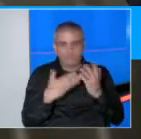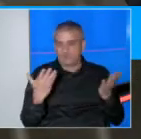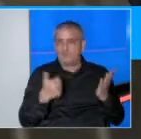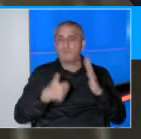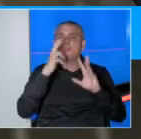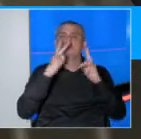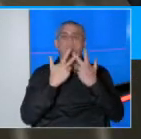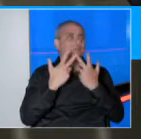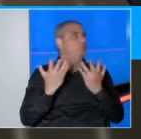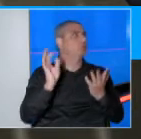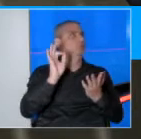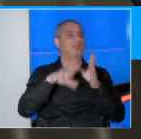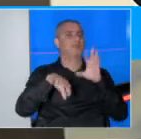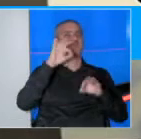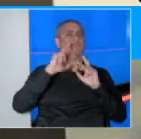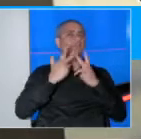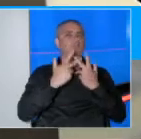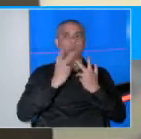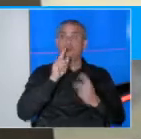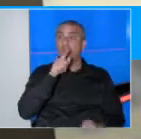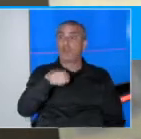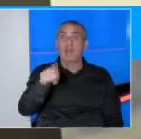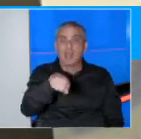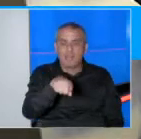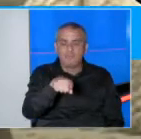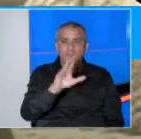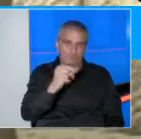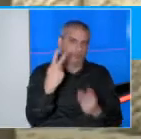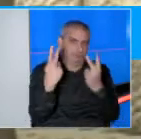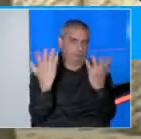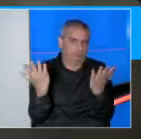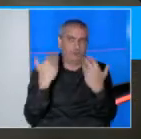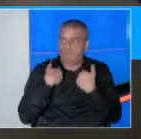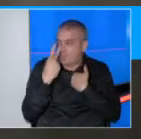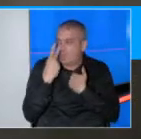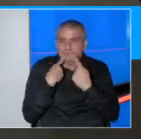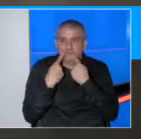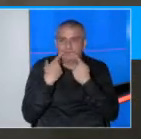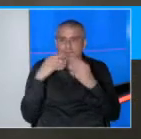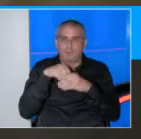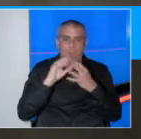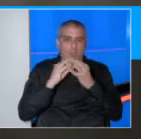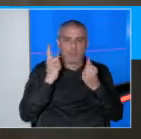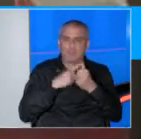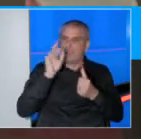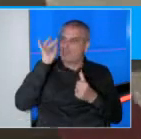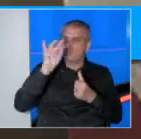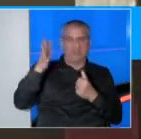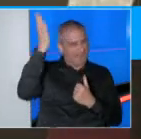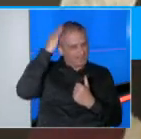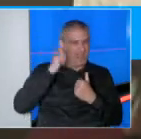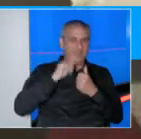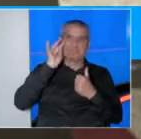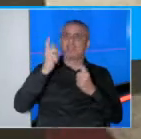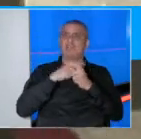כמנהיגי ציבור, כנבחרי ציבור, יש לכם, יש להם משקל. ואנחנו רואים את השיח נכון. הזה ברשתות החברתיות נגד בנט ונגד